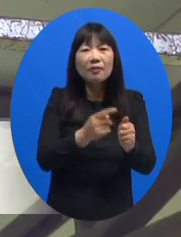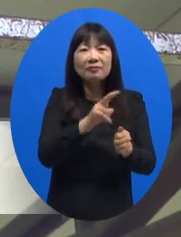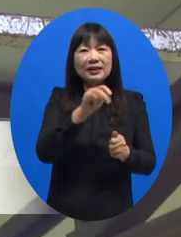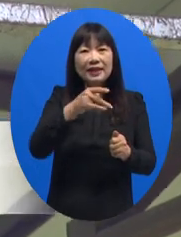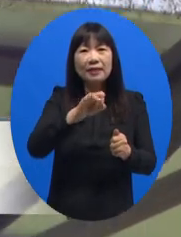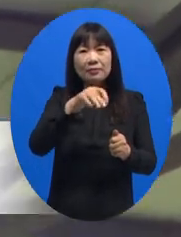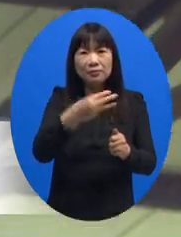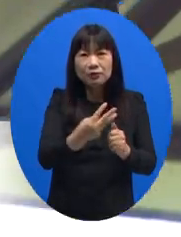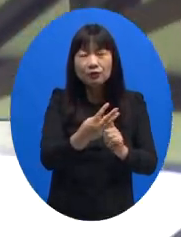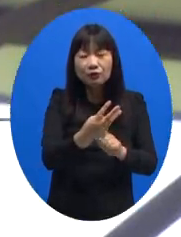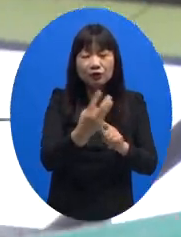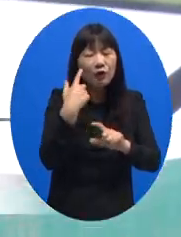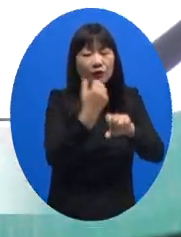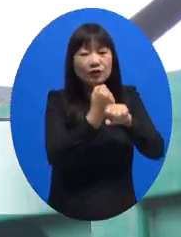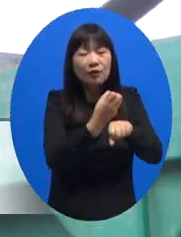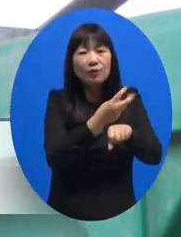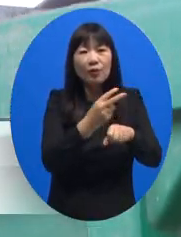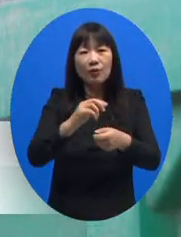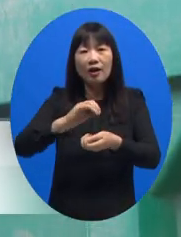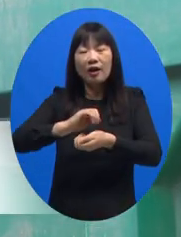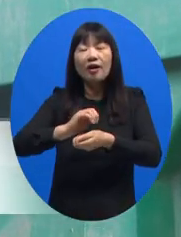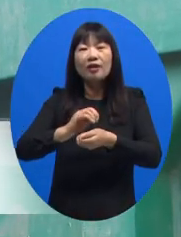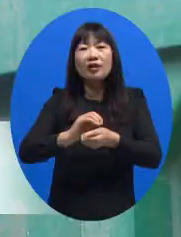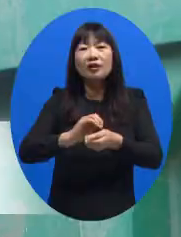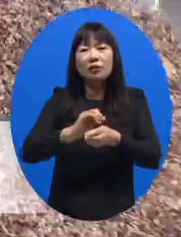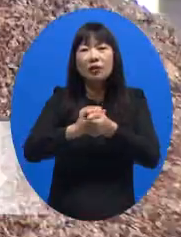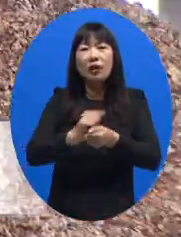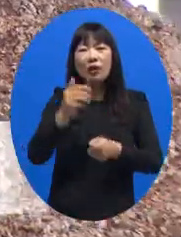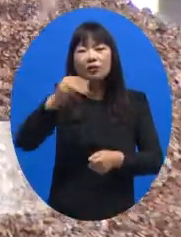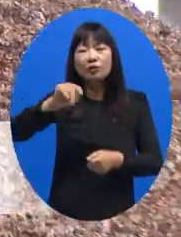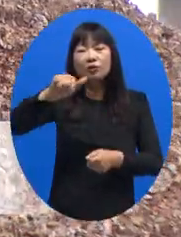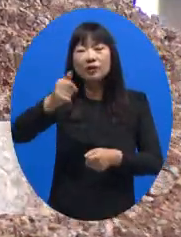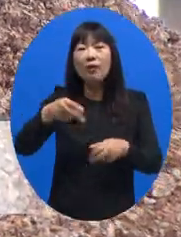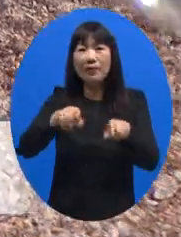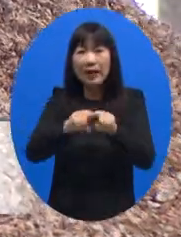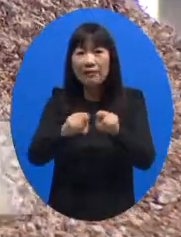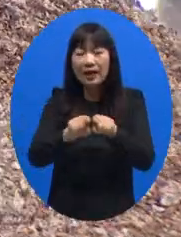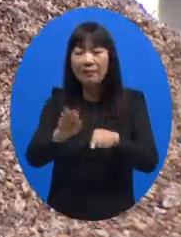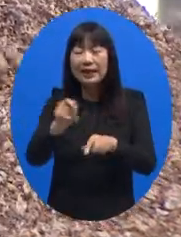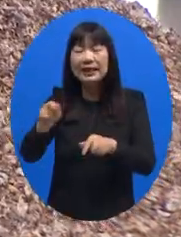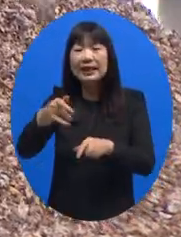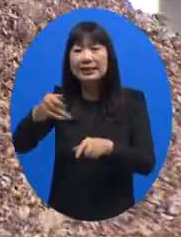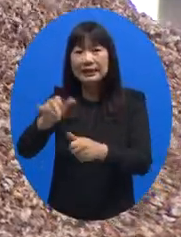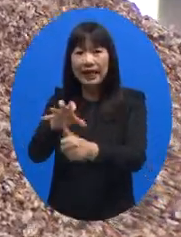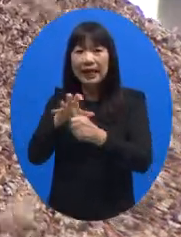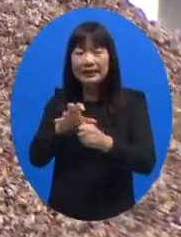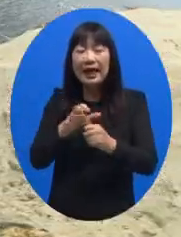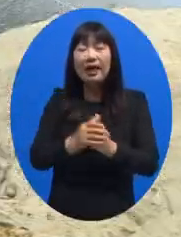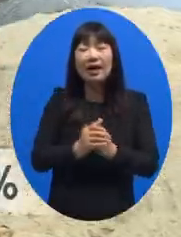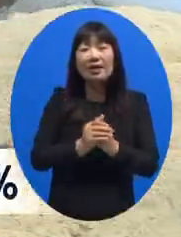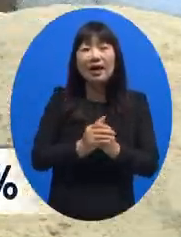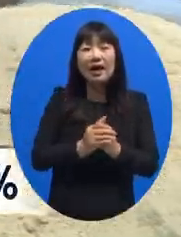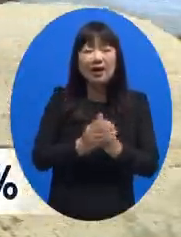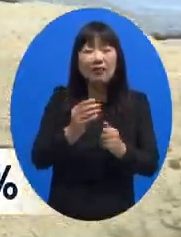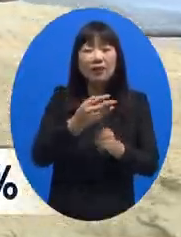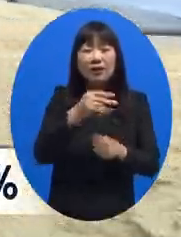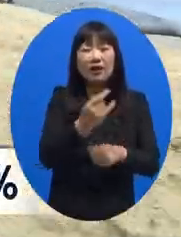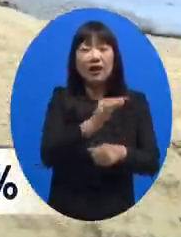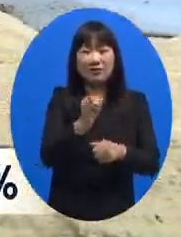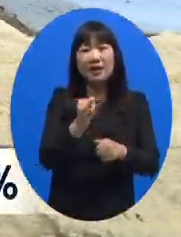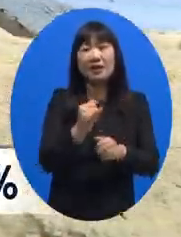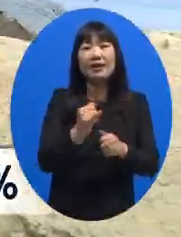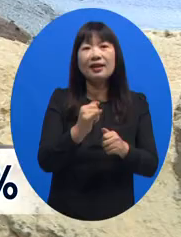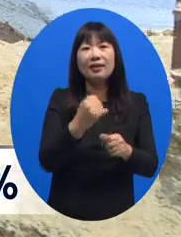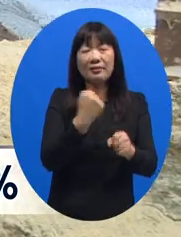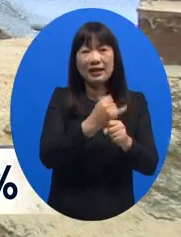축협과 느타리 버섯 수확 후 배지를 활용한 가축분 퇴비 제조 기술을 개발했습니다. 기존 퇴비를 만들 때